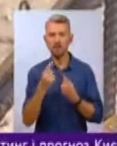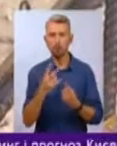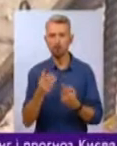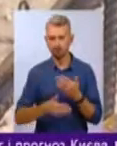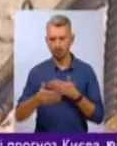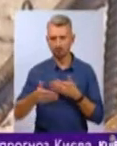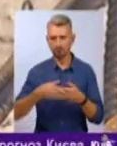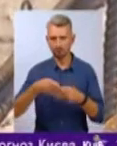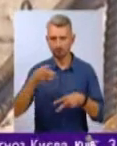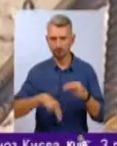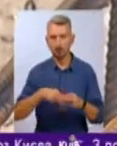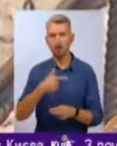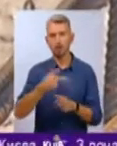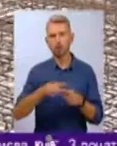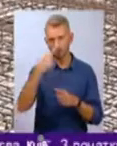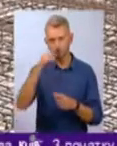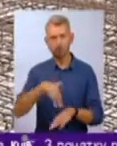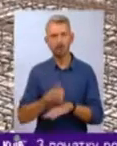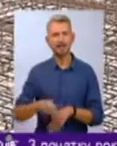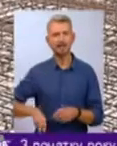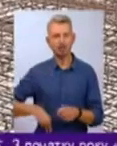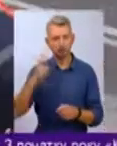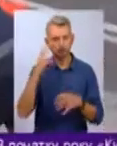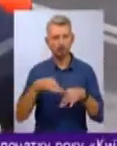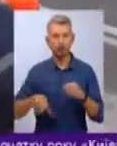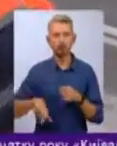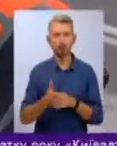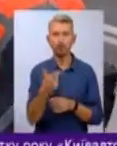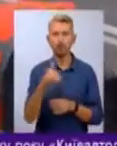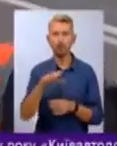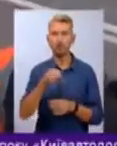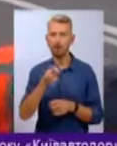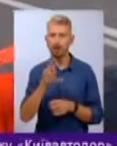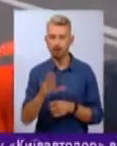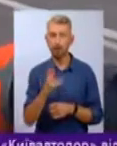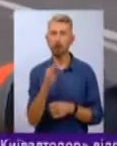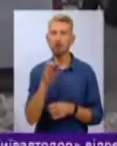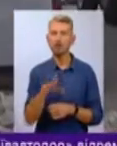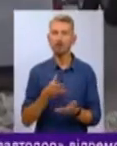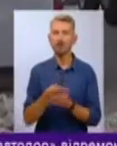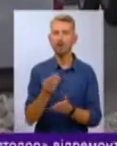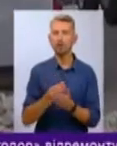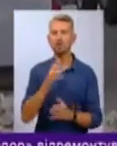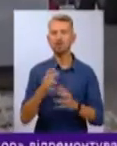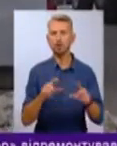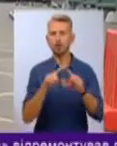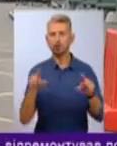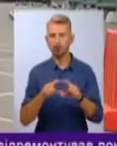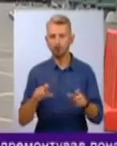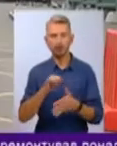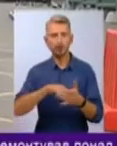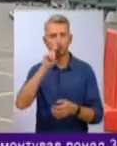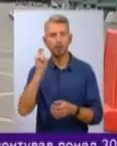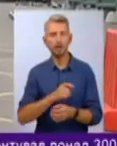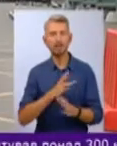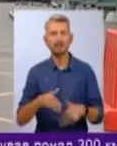завершальній стадії, про це повідомив гендиректор «Київавтодору» Олександр Густєлєв. КОСТ фінансують міжнародні інституції. Від України